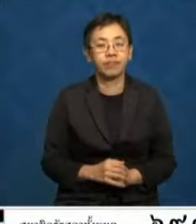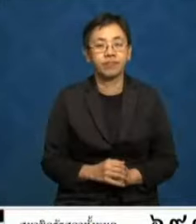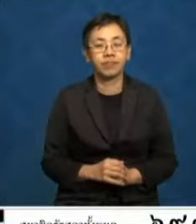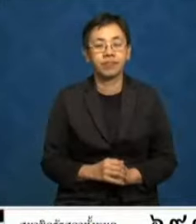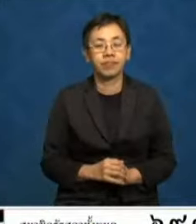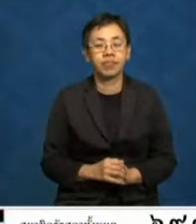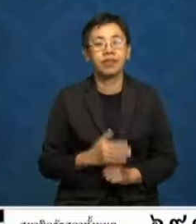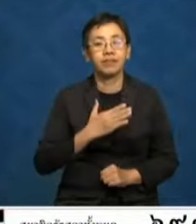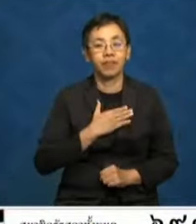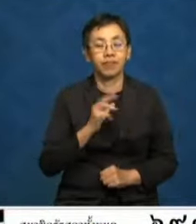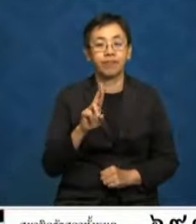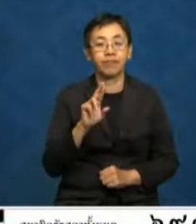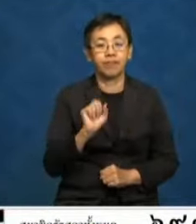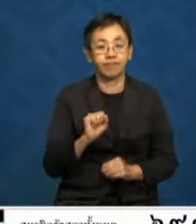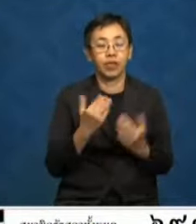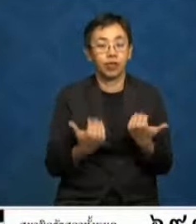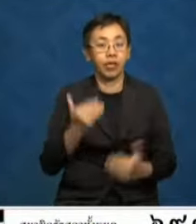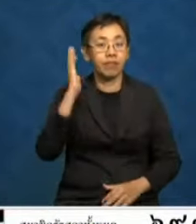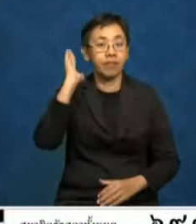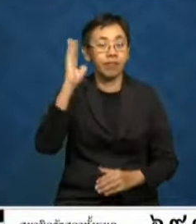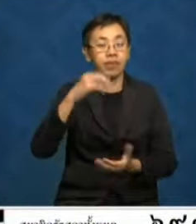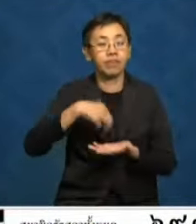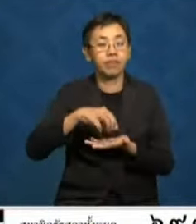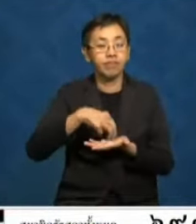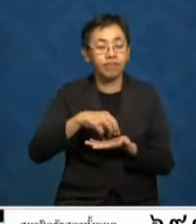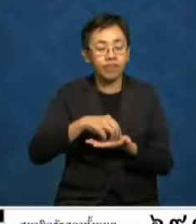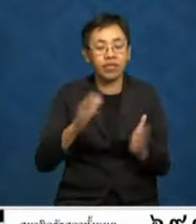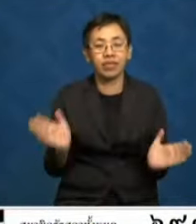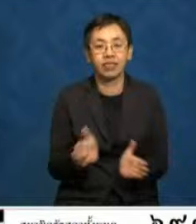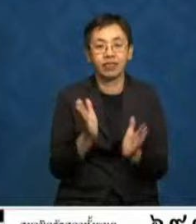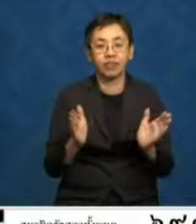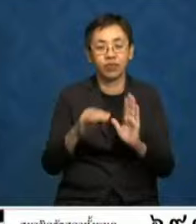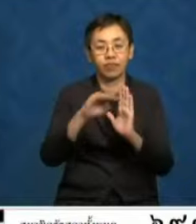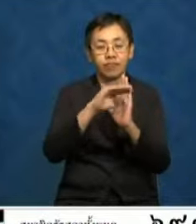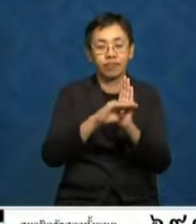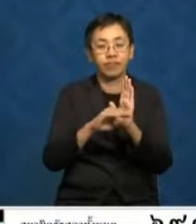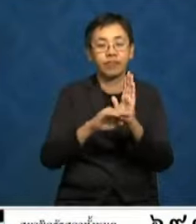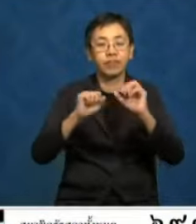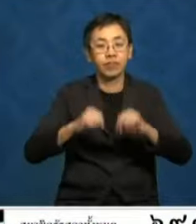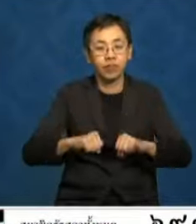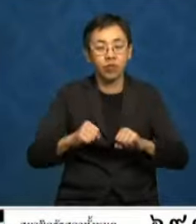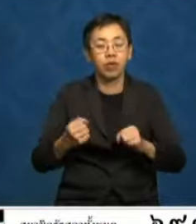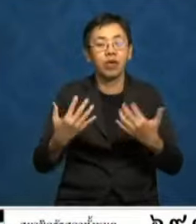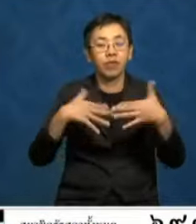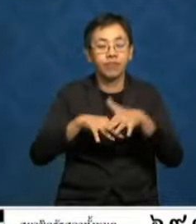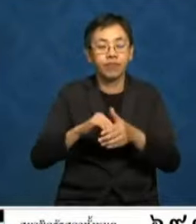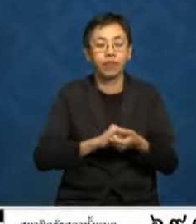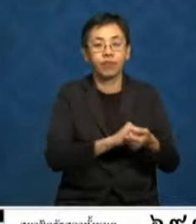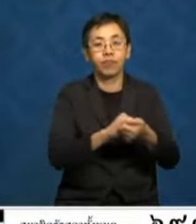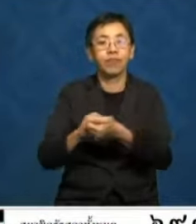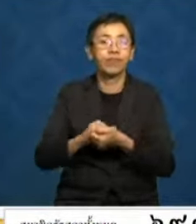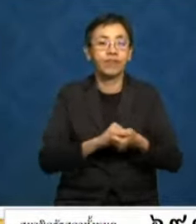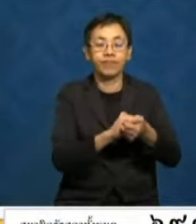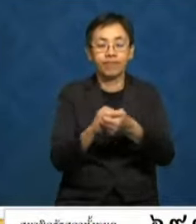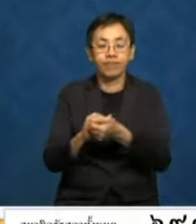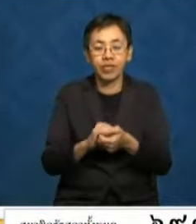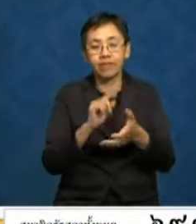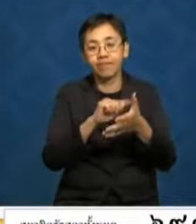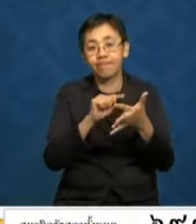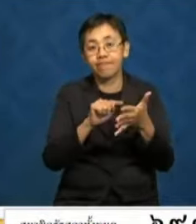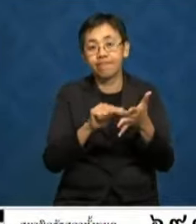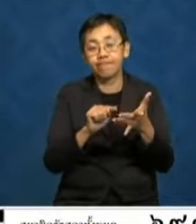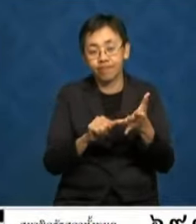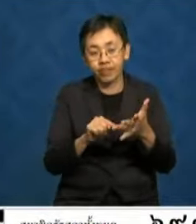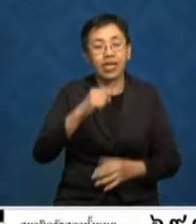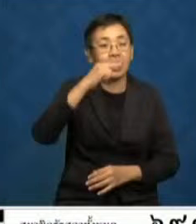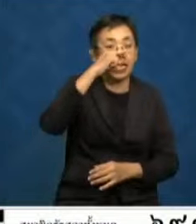ฐสภาครับผมขออภิปรายสนับสนุนร่างกรอบความตกลงว่าด้วยความเป็นหุ้นส่วนและความร่วมมือรอบด้านระหว่างประเท